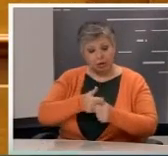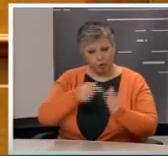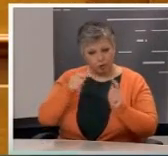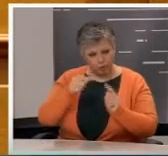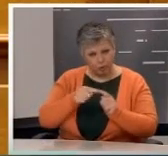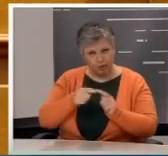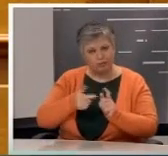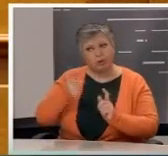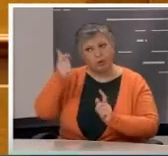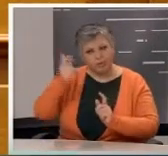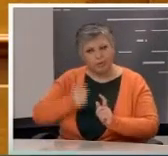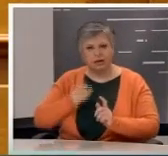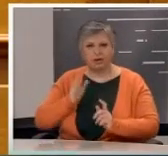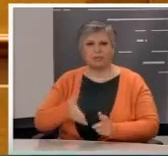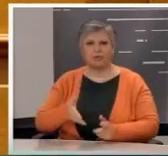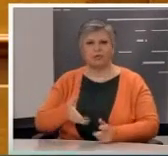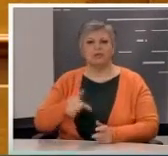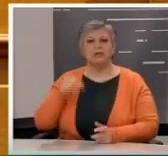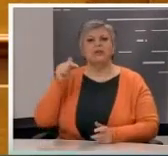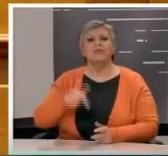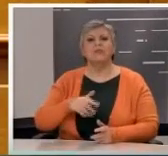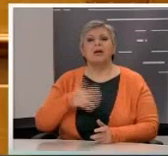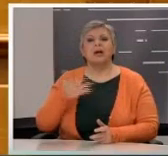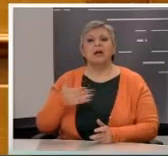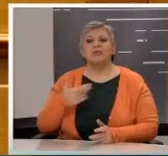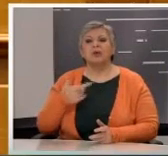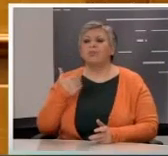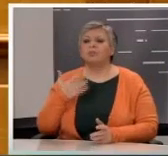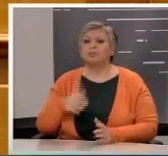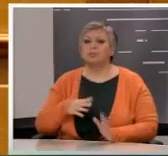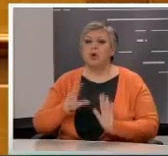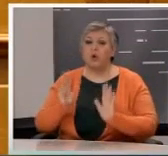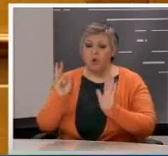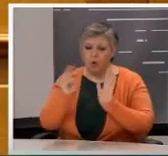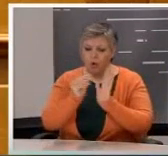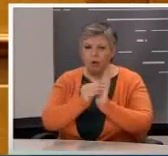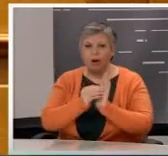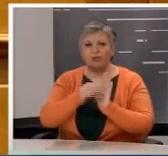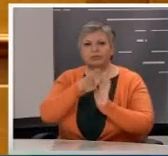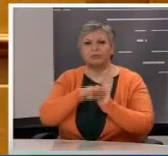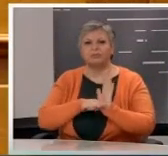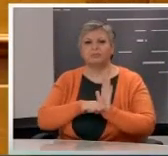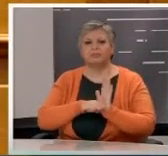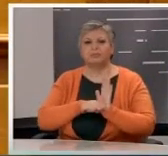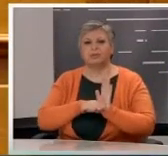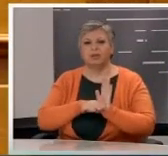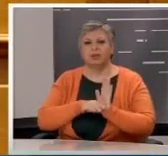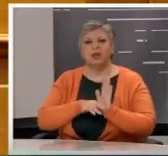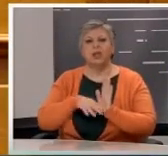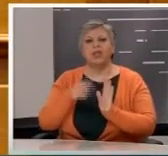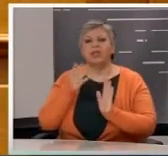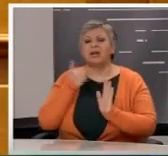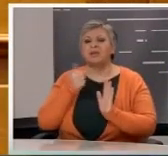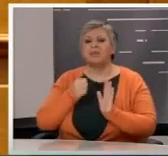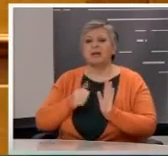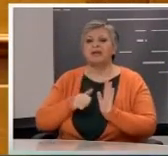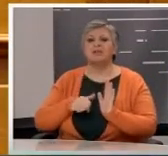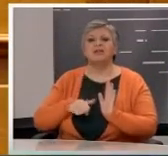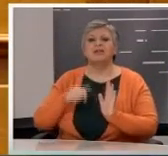όλος αυτός ο μηχανισμός έρχεται και μπαίνει σε ένα τέλος. Δηλαδή, δεν υπάρχει πλέον ένας